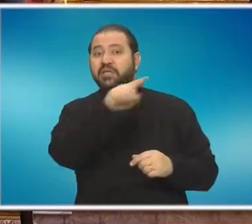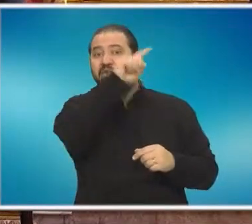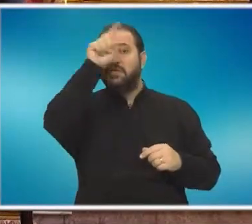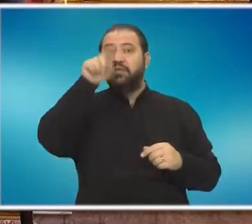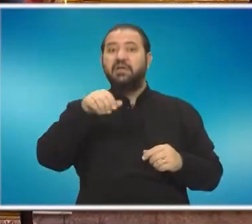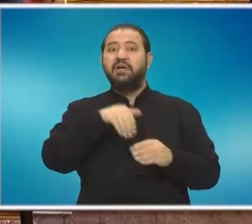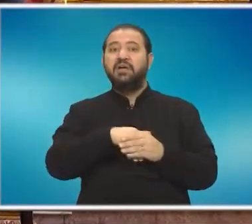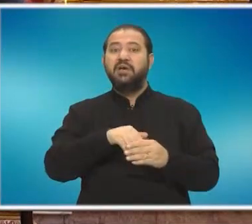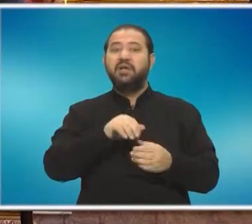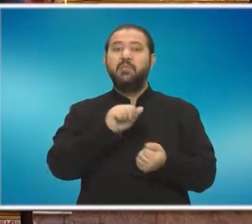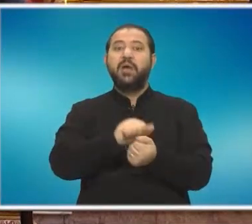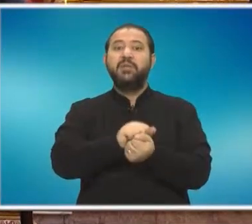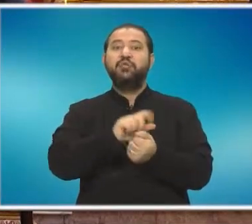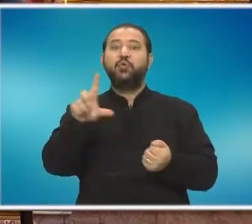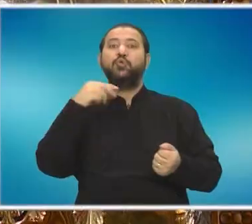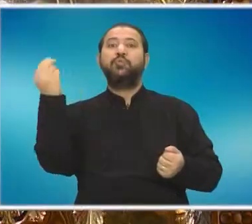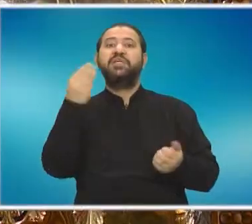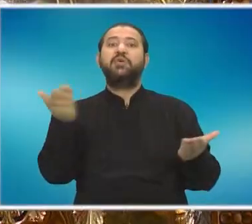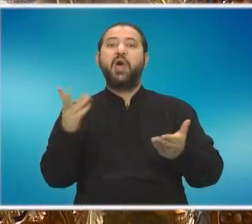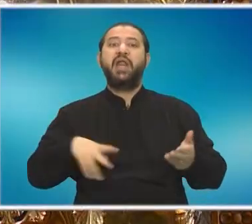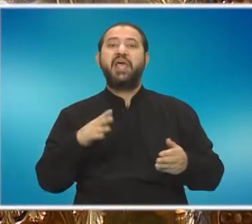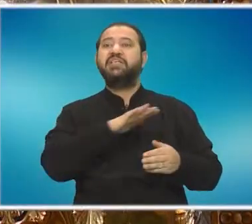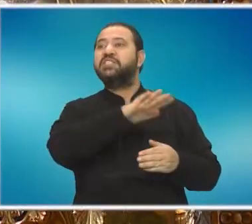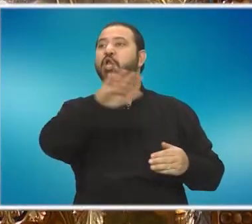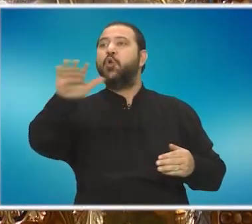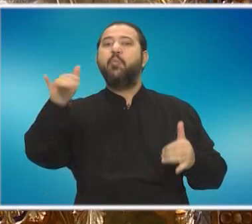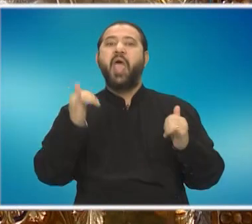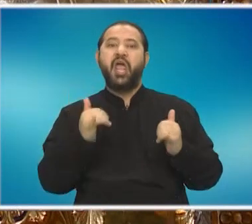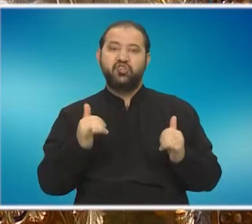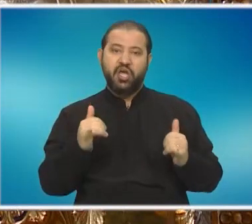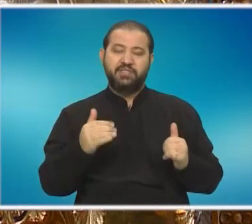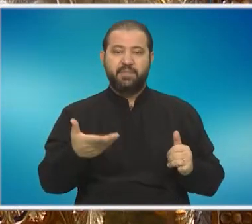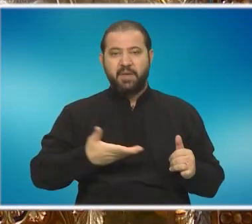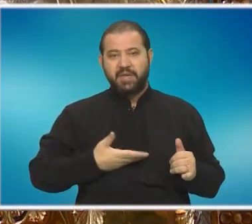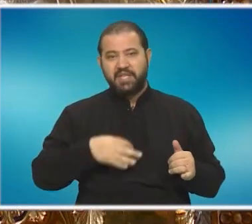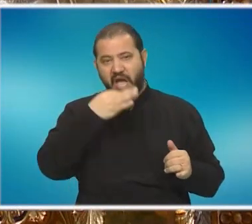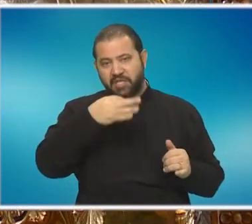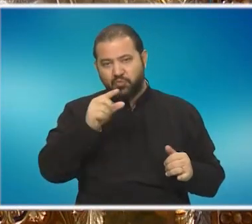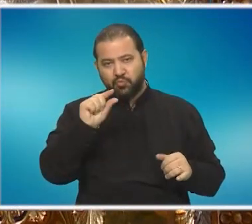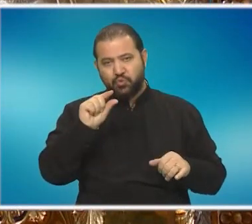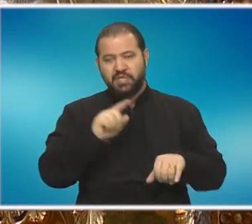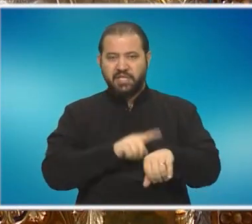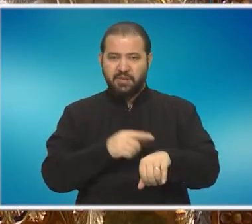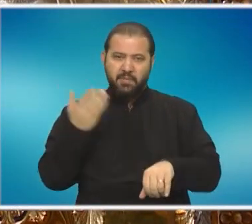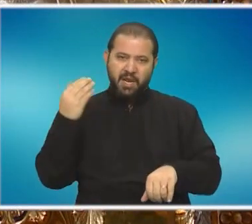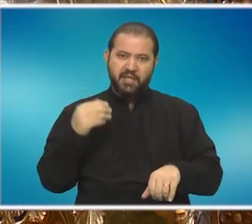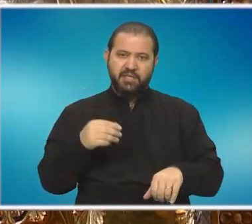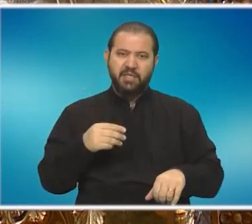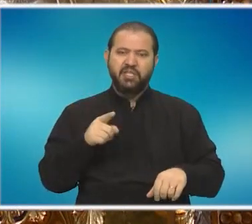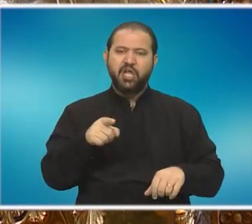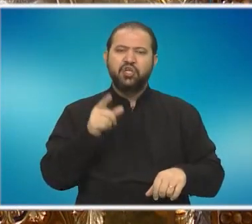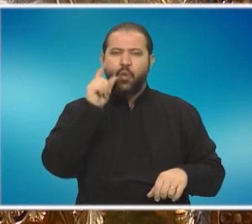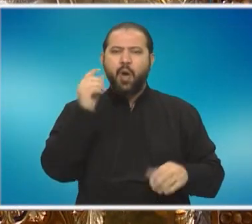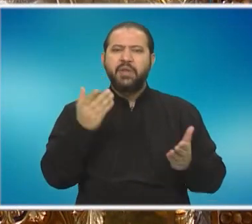unde? În via Domnului care este lumea. Pentru că ați menționat mai devreme de acei oameni care spun că au